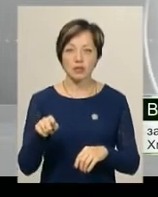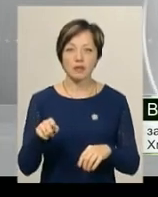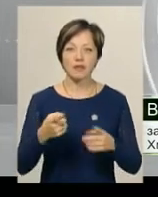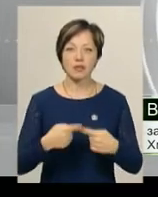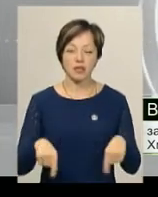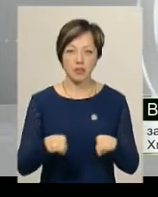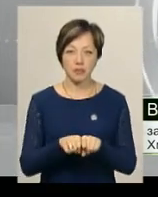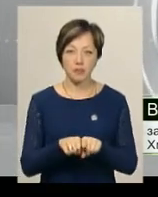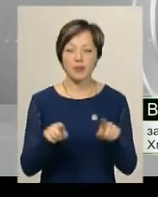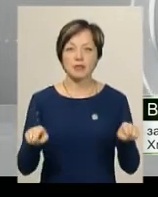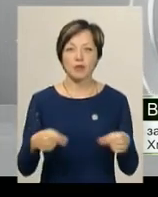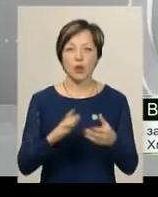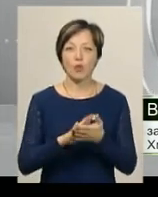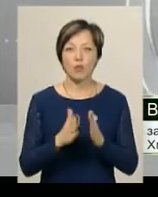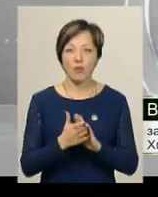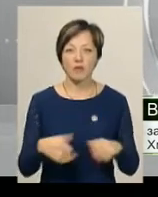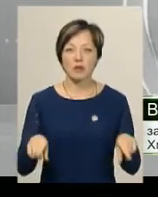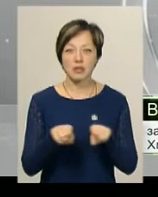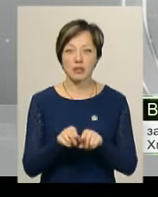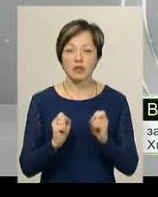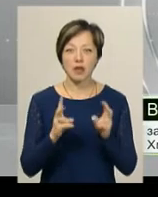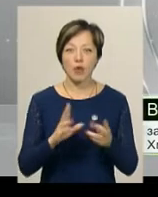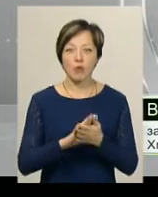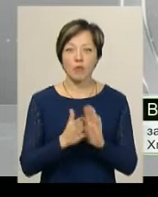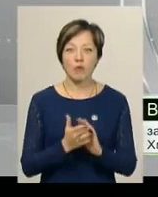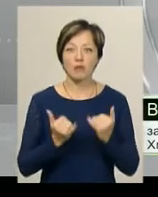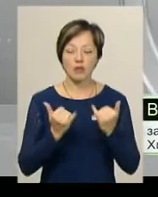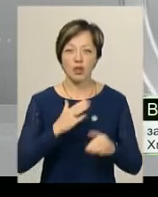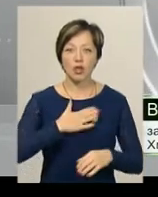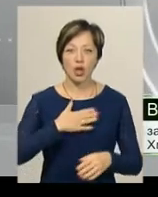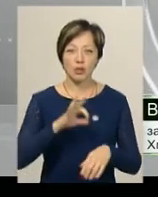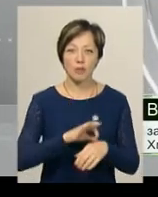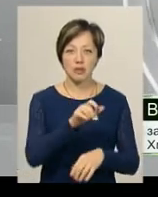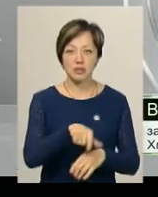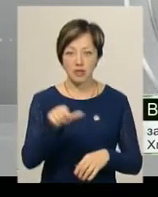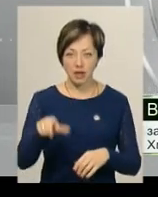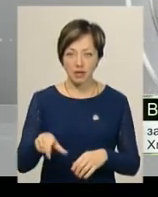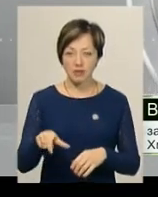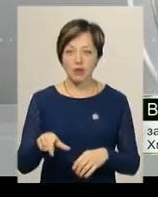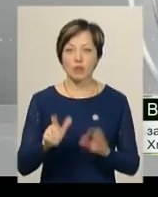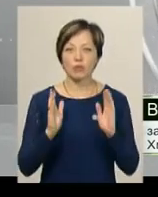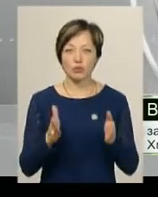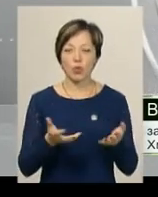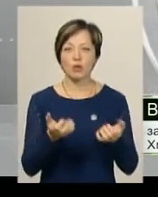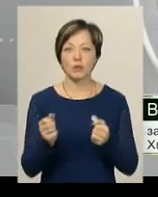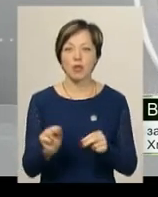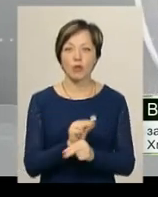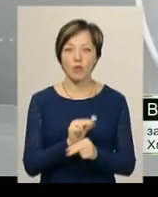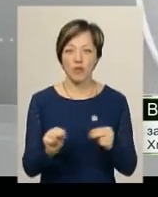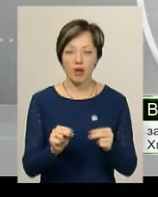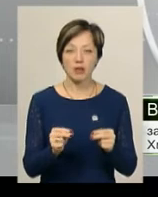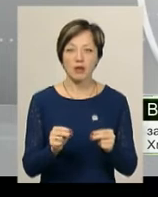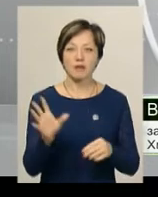відділення. Створили умови такі, як умови для наших пацієнтів. Вони будуть отримувати лікування,